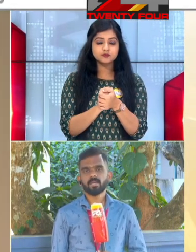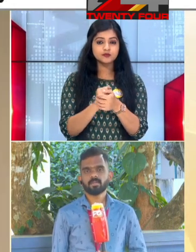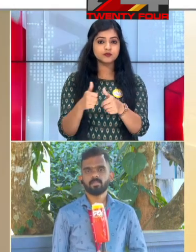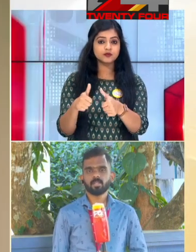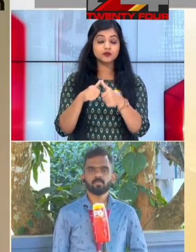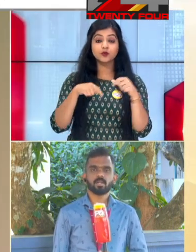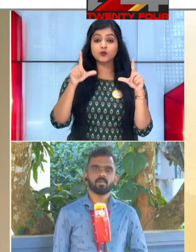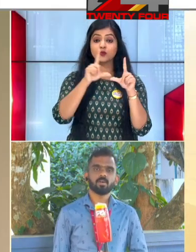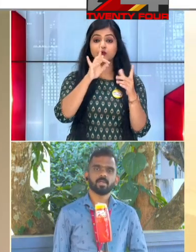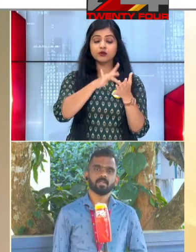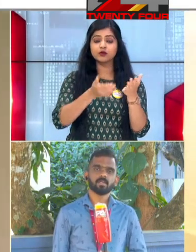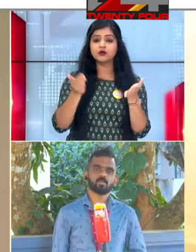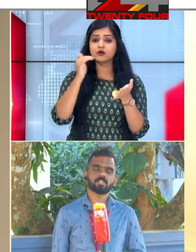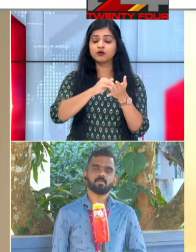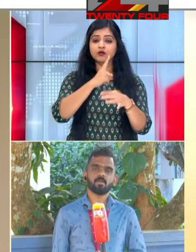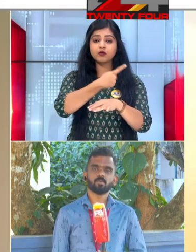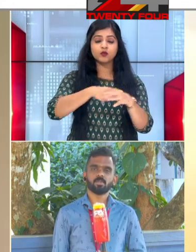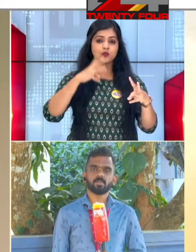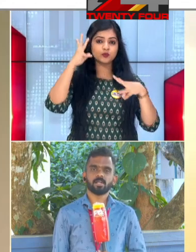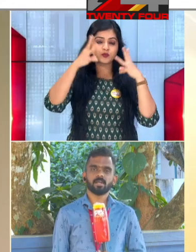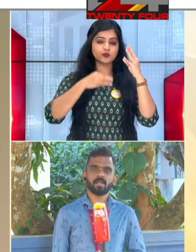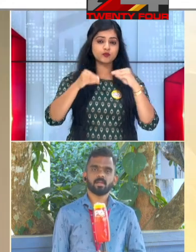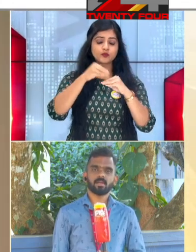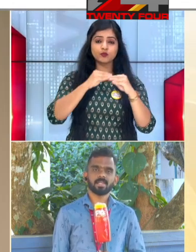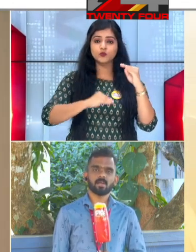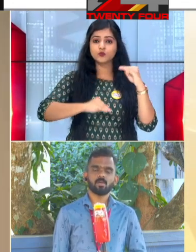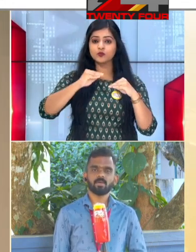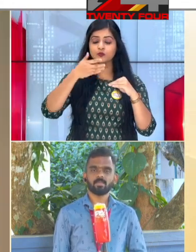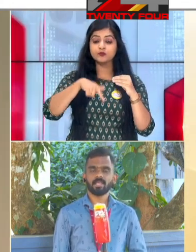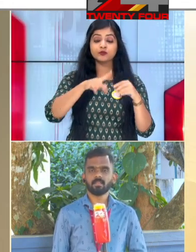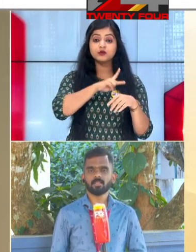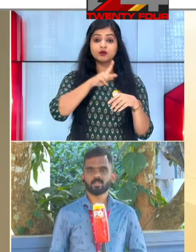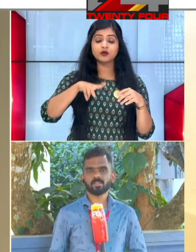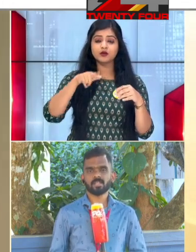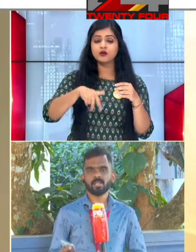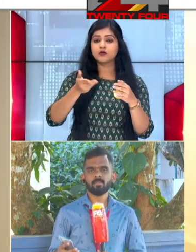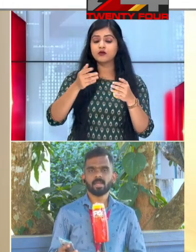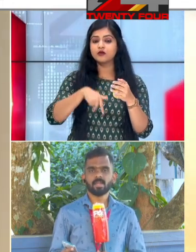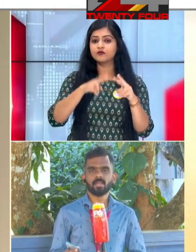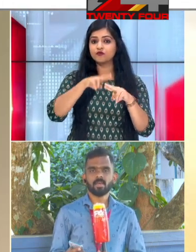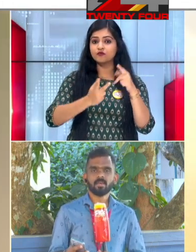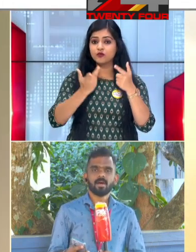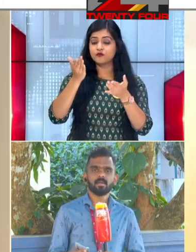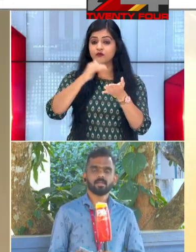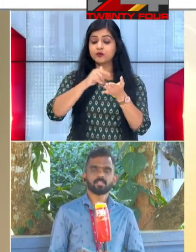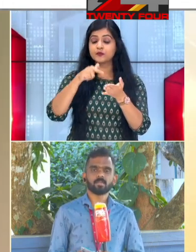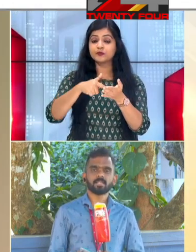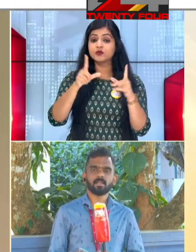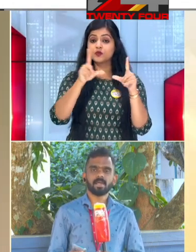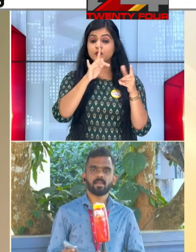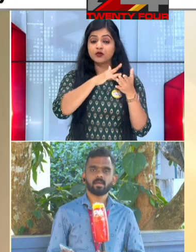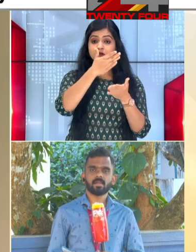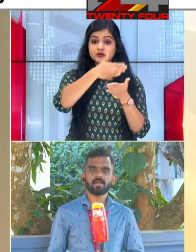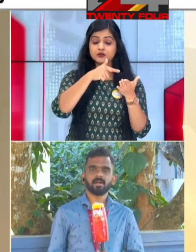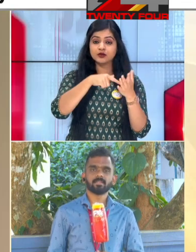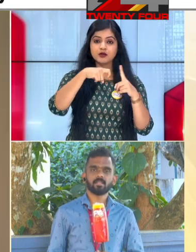ഗോകുൽ, വയനാട്ടിൽ വീണ്ടും കടുവ ഭീതി അത് രൂക്ഷമാവുന്നു എന്നുള്ളതാണ്. കർണാടക നാഗർഹോള വനമേഖലയിൽ നിന്ന് തുടർച്ചയായി ഈ വയനാടിൻ്റെ അതിർത്തി